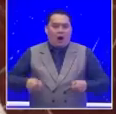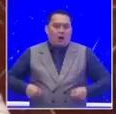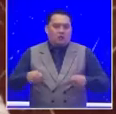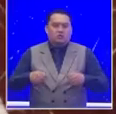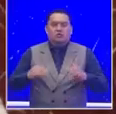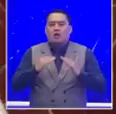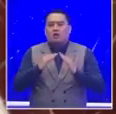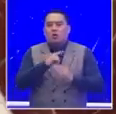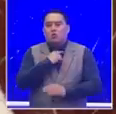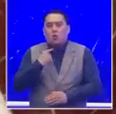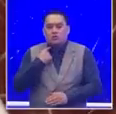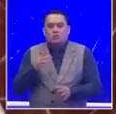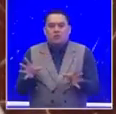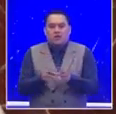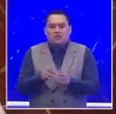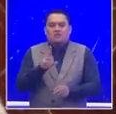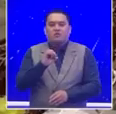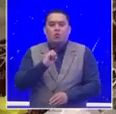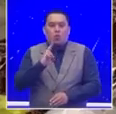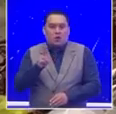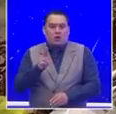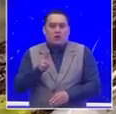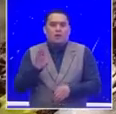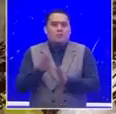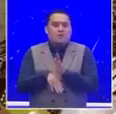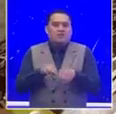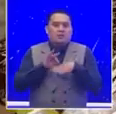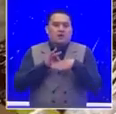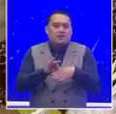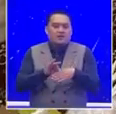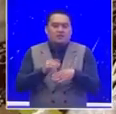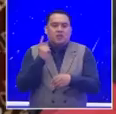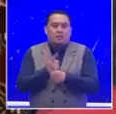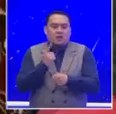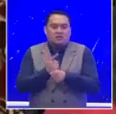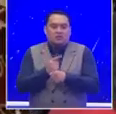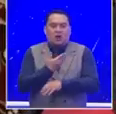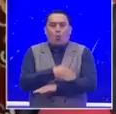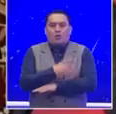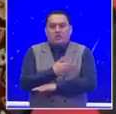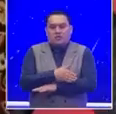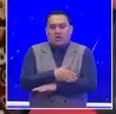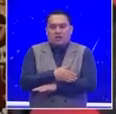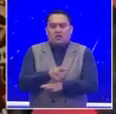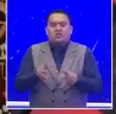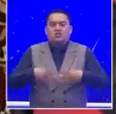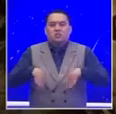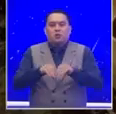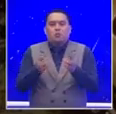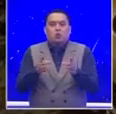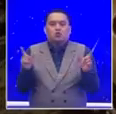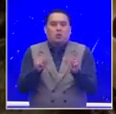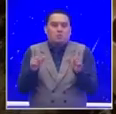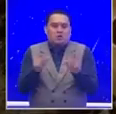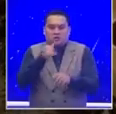в областном центре вместе с несовершеннолетним внуком. К слову, без сопровождения взрослых детям также запретили находиться на улице. Сходить в семье просто в магазин – еще та